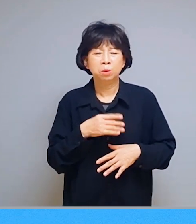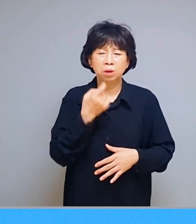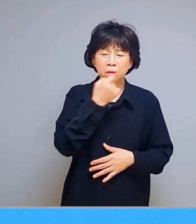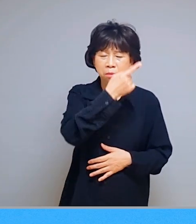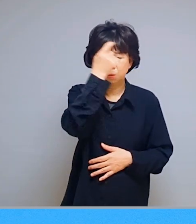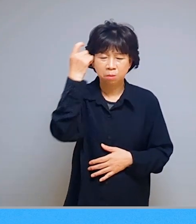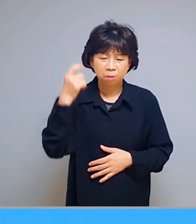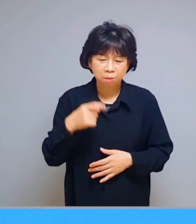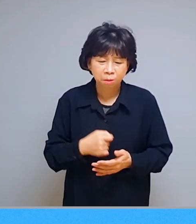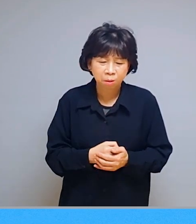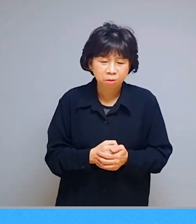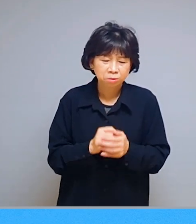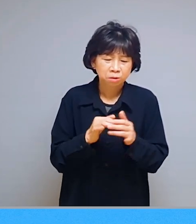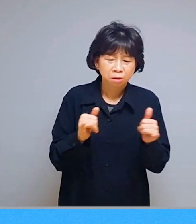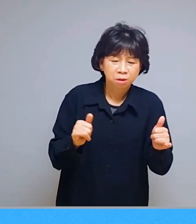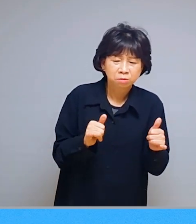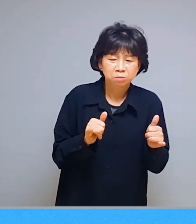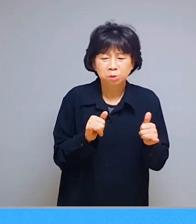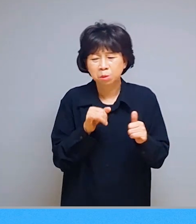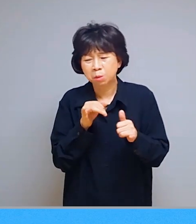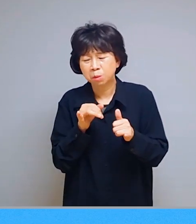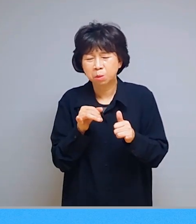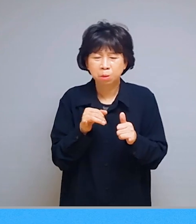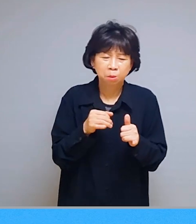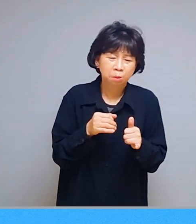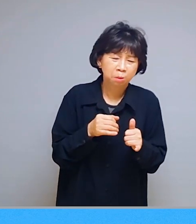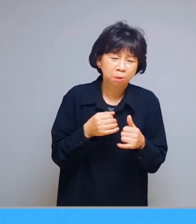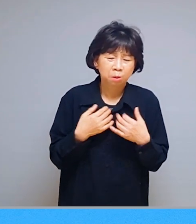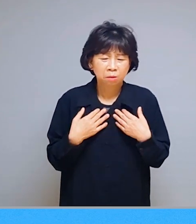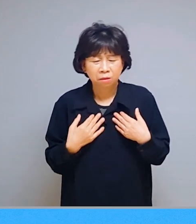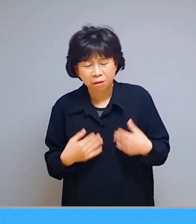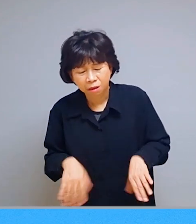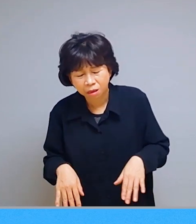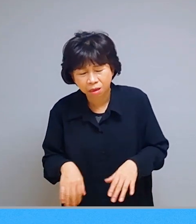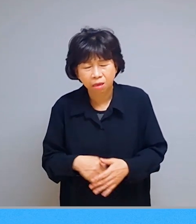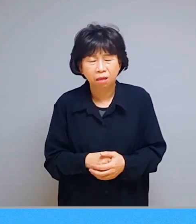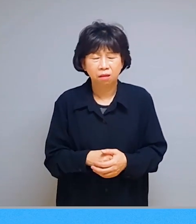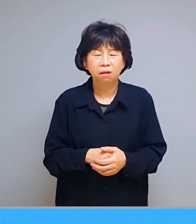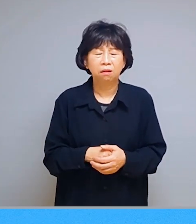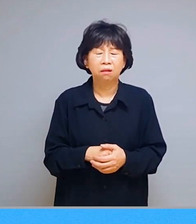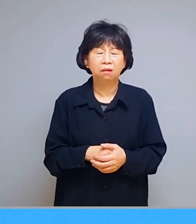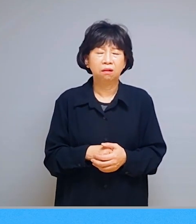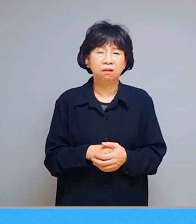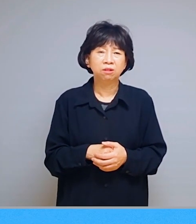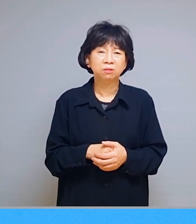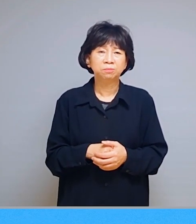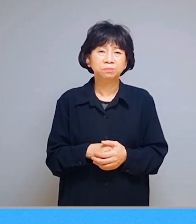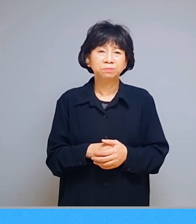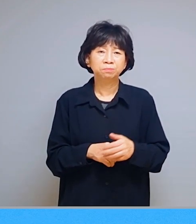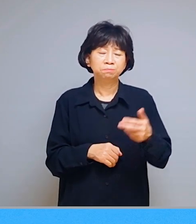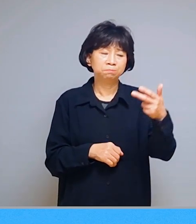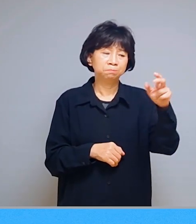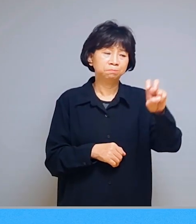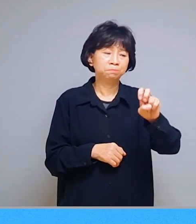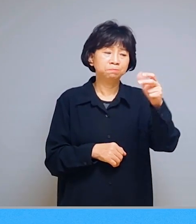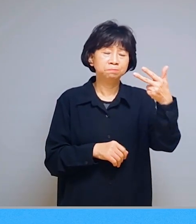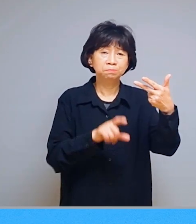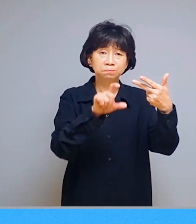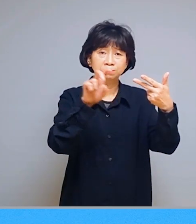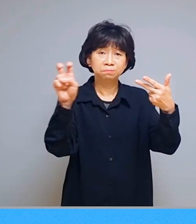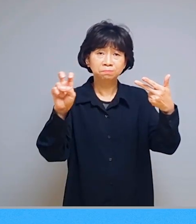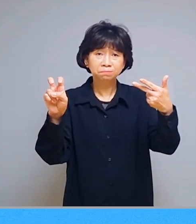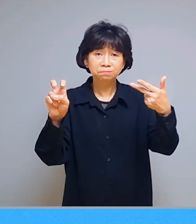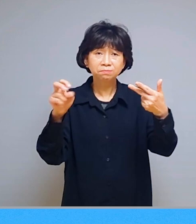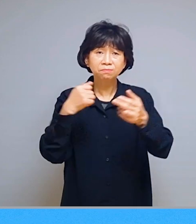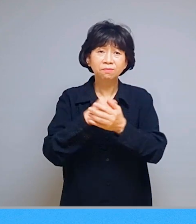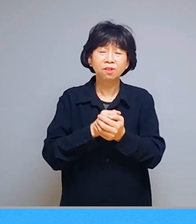달하고 사람들은 점점 더 지쳐갑니다. 20절에 이렇게 말씀이 있네요. 여러 날 동안 해도